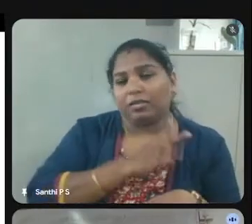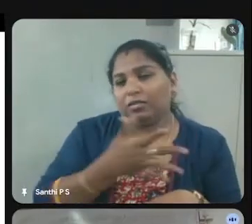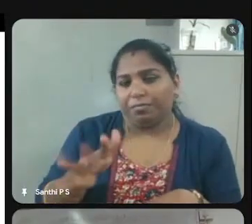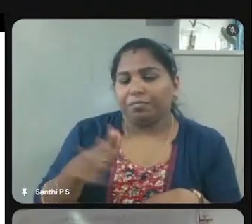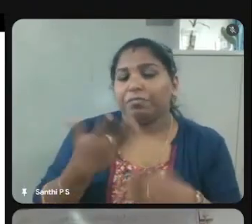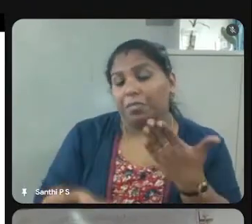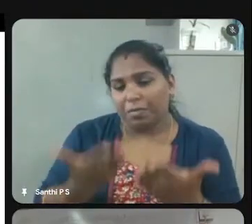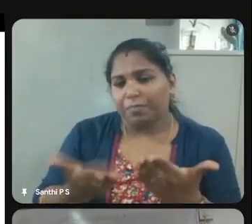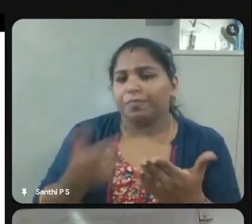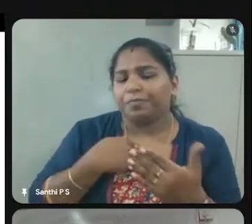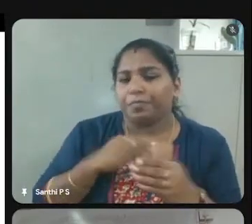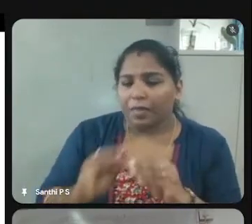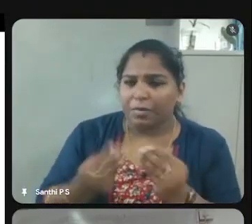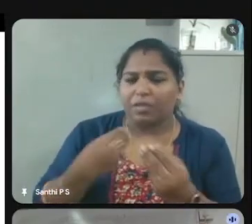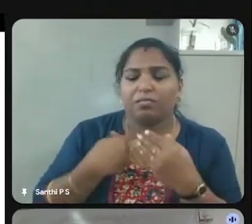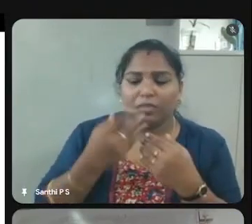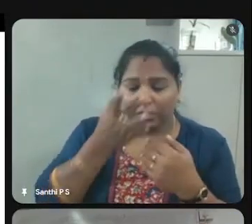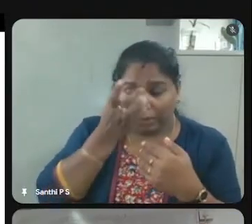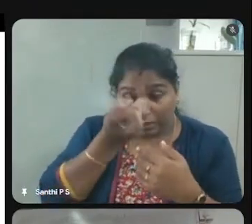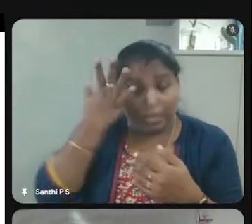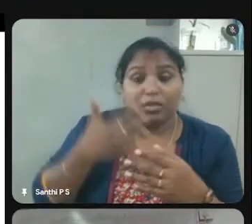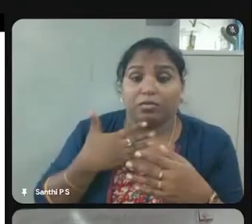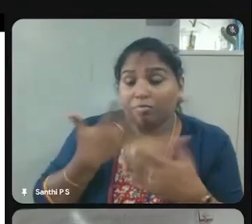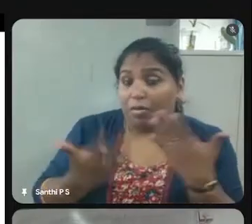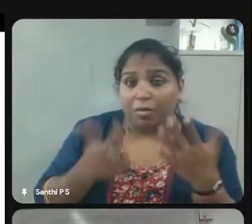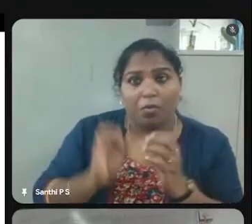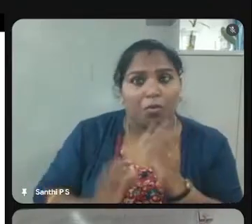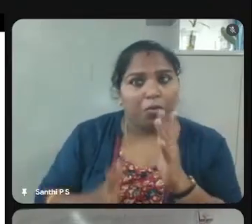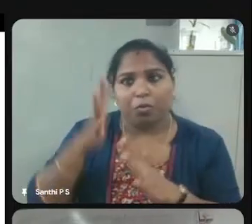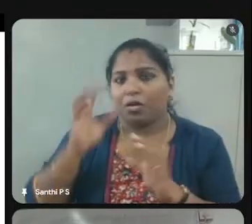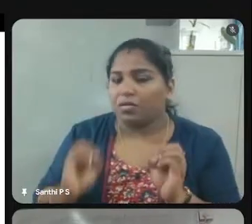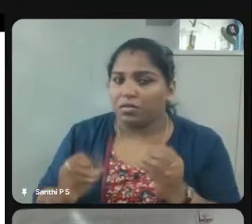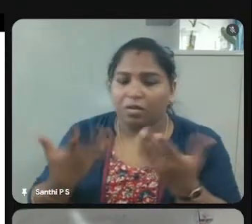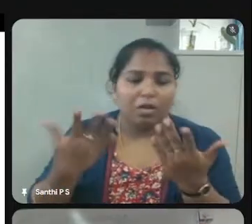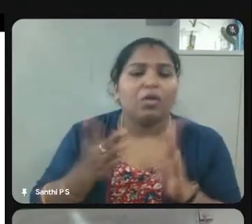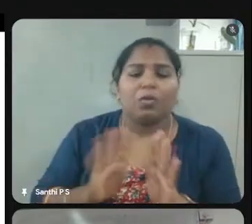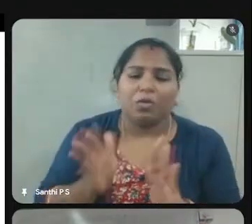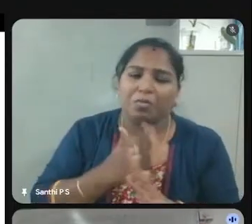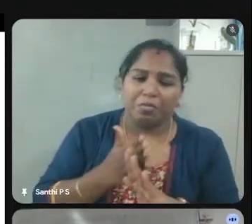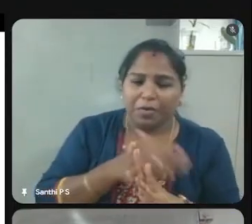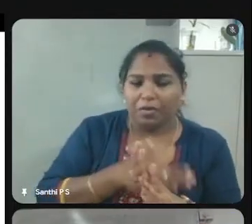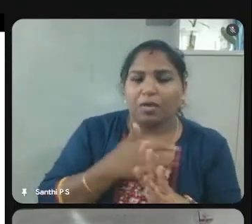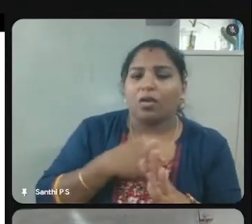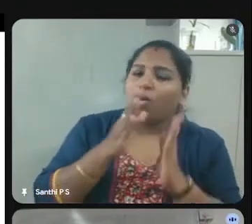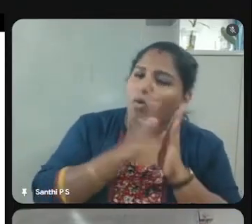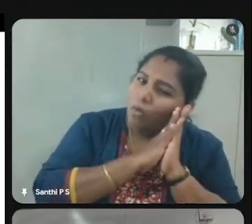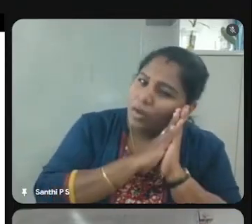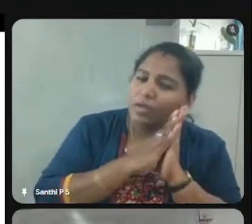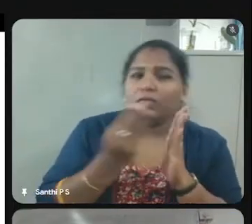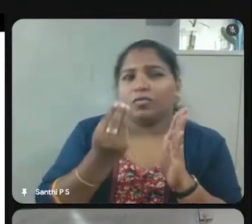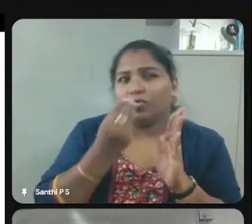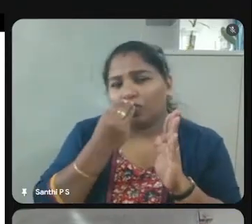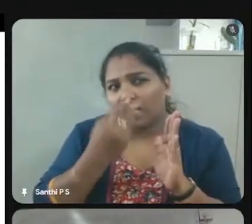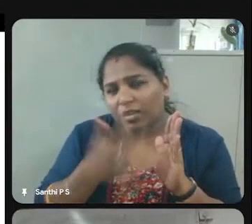വരുമായിരിക്കാം. അപ്പൊ അത് നമുക്ക് കുറച്ചുകൂടെ ദേഷ്യം വ്യക്തമുണ്ടാവുള്ള അവർക്ക്. പക്ഷെ ഈ ഉറക്കം, ഭക്ഷണം കഴിക്കുന്നില്ല,